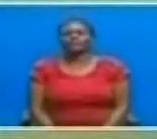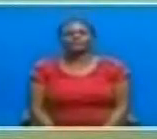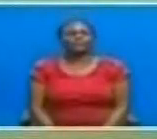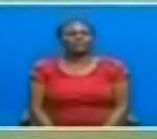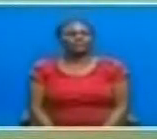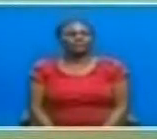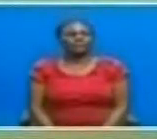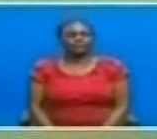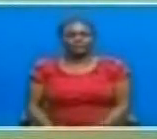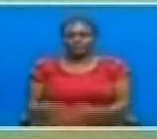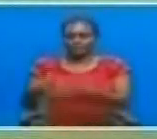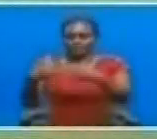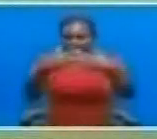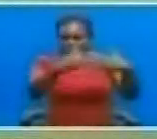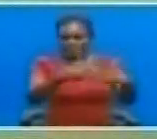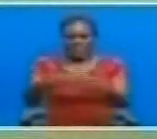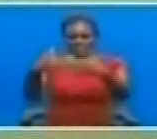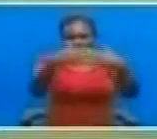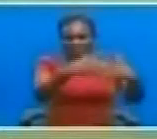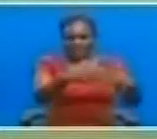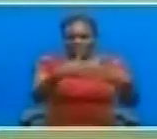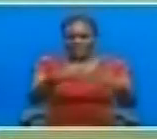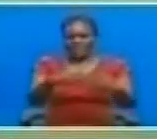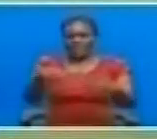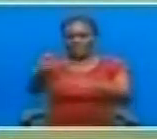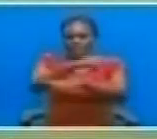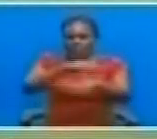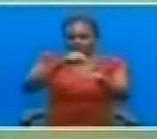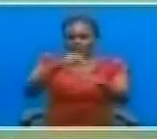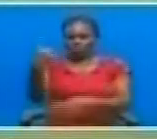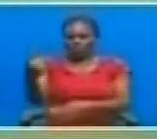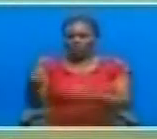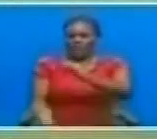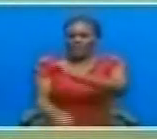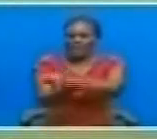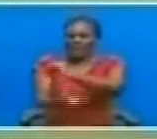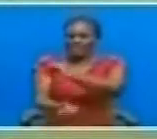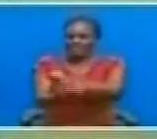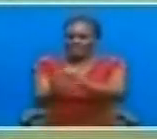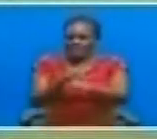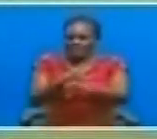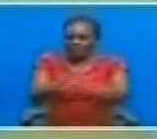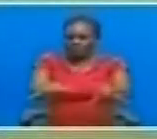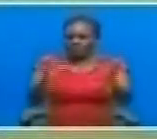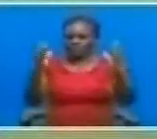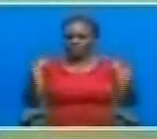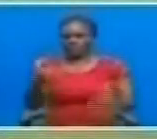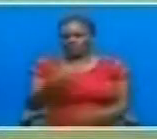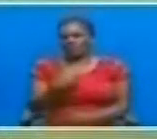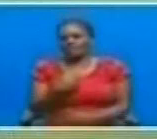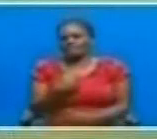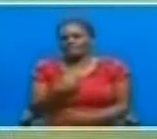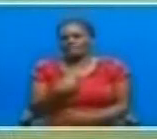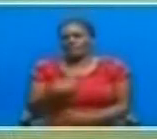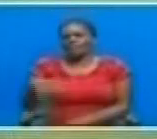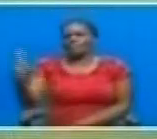Marekani imetajwa kuwa mojawapo ya mataifa yenye ushawishi mkubwa kote ulimwenguni. Hii ni kutokana na kuwa marais